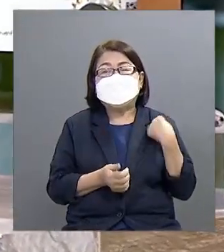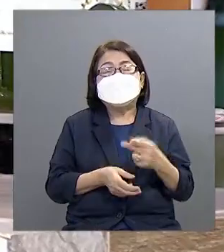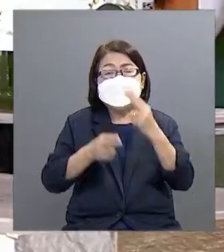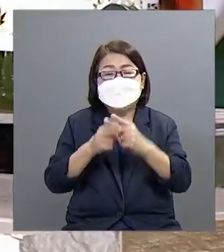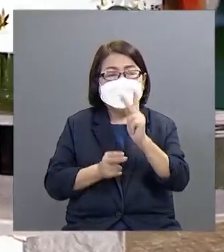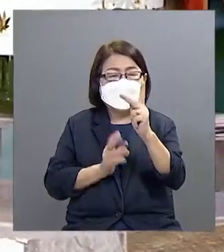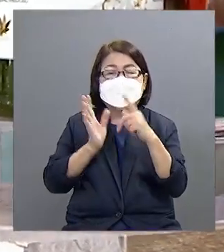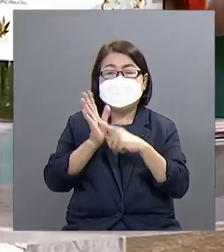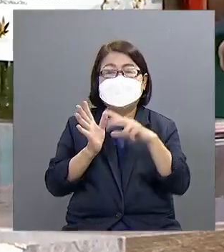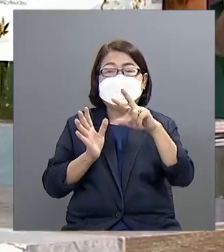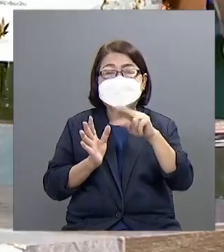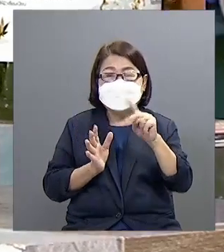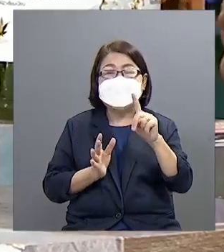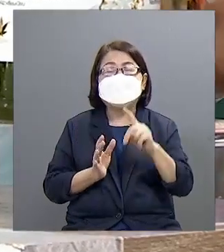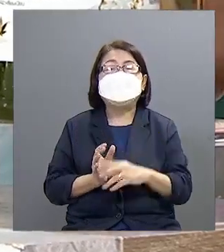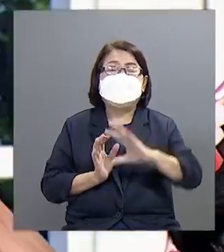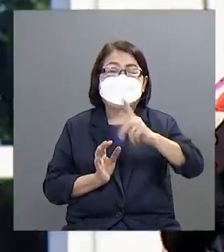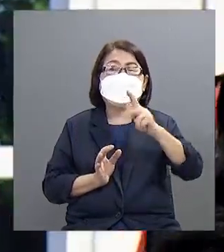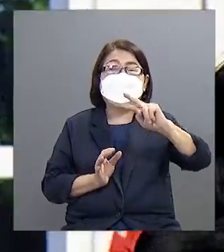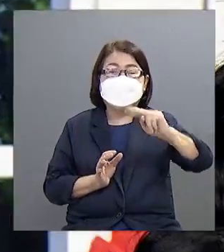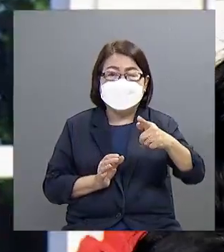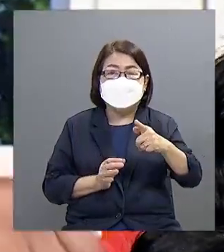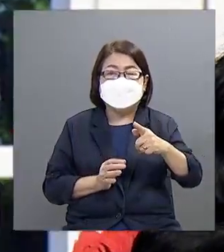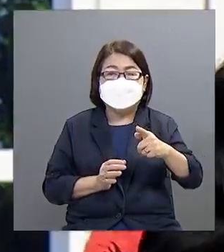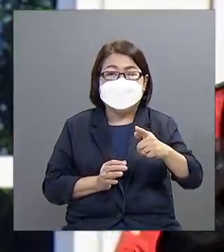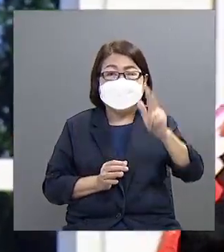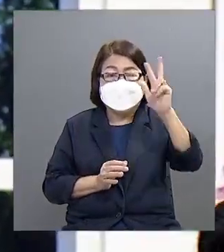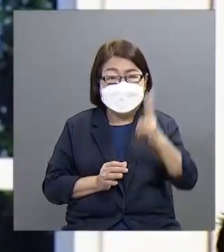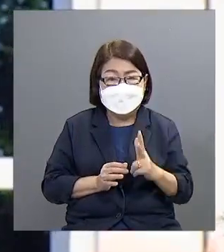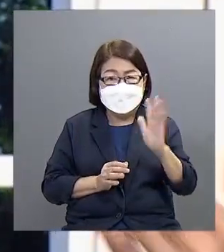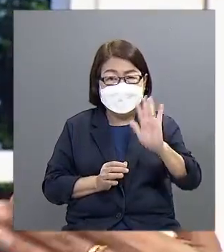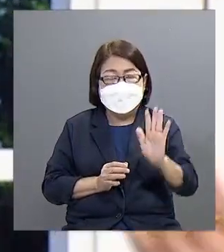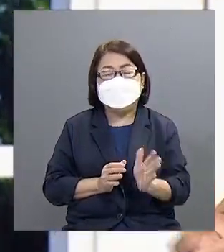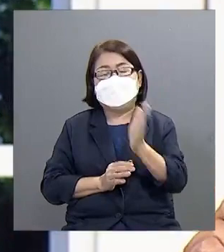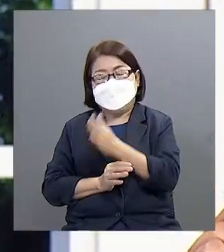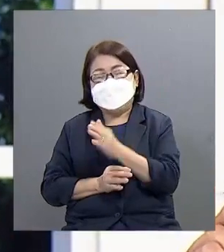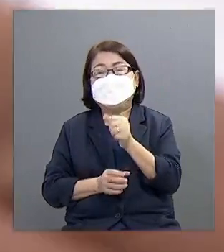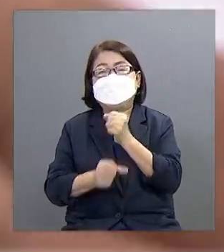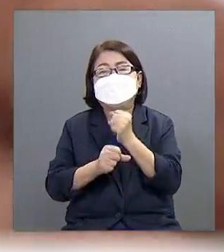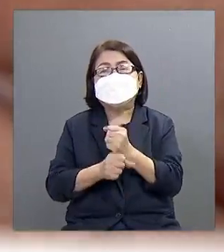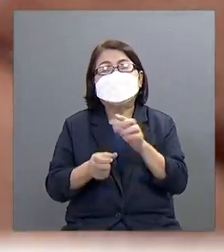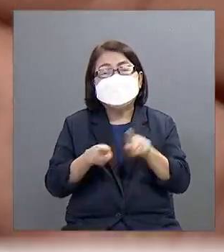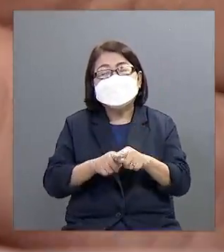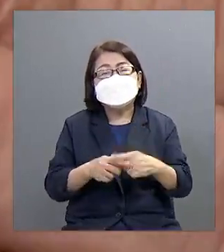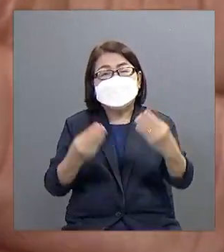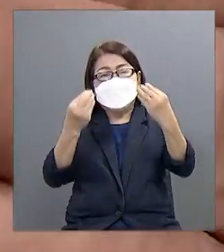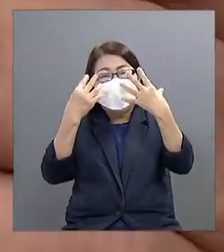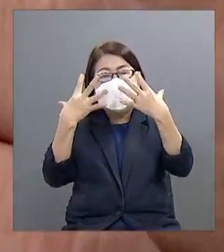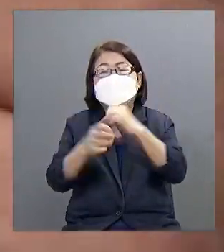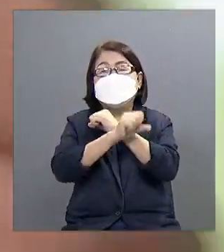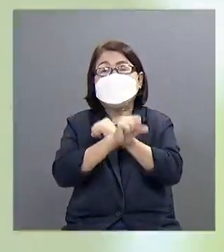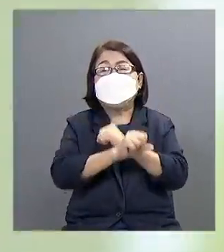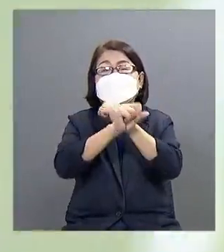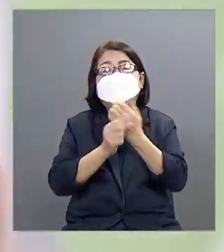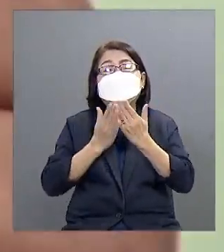ที่มี CBD เด่นนะครับเหมือนตัวครีมกันแดดตัวนี้นะครับครีมกันแดดตัวนี้แล็บของเ